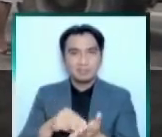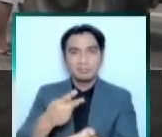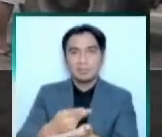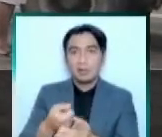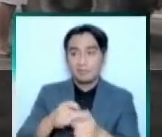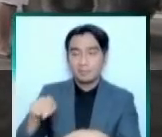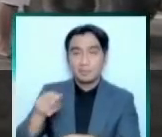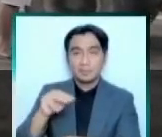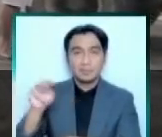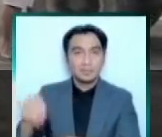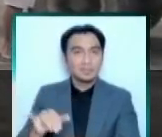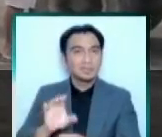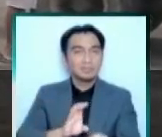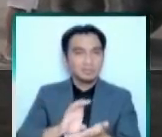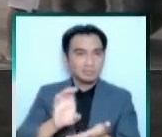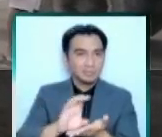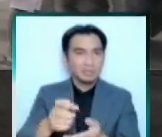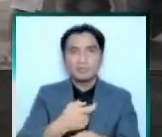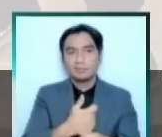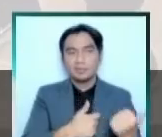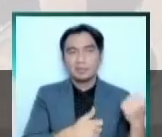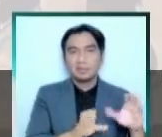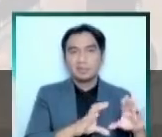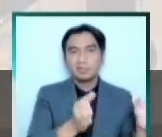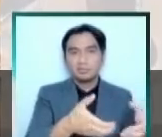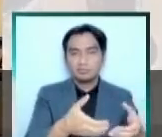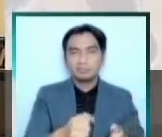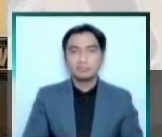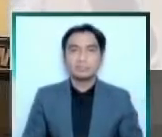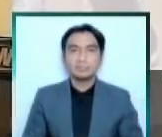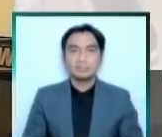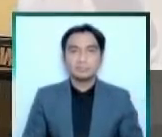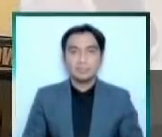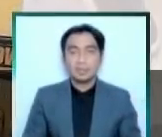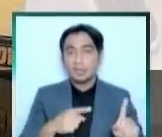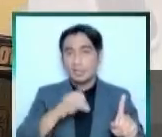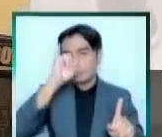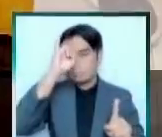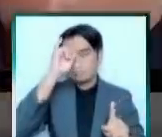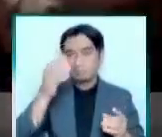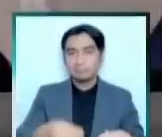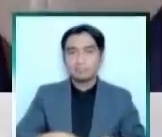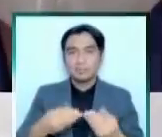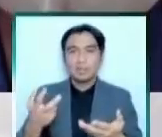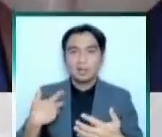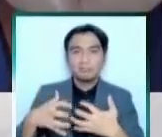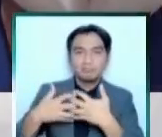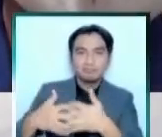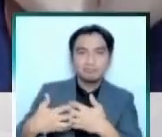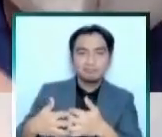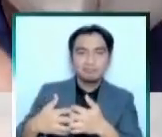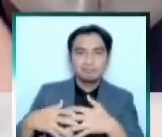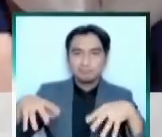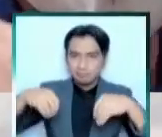at cash donation mula sa ilang individual at grupo. Hinatid rin ni Moreno ang donasyong generator sets. Ibinahagi naman